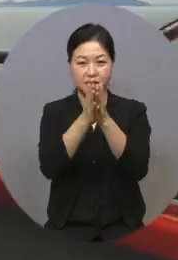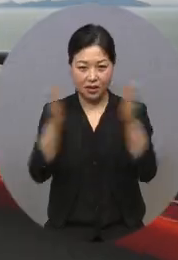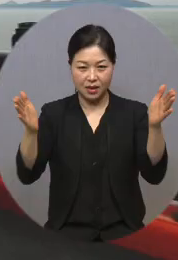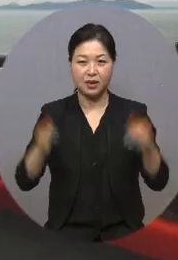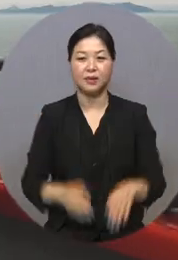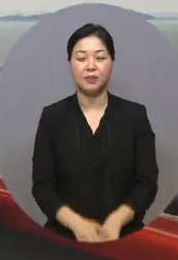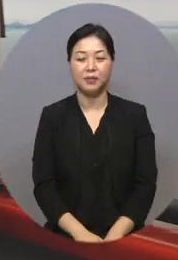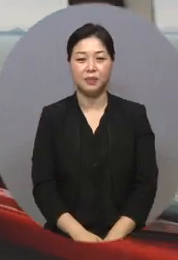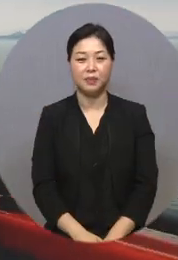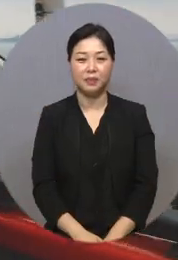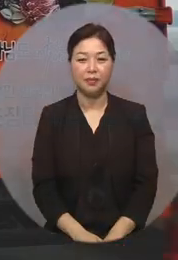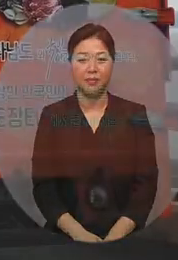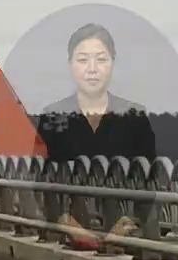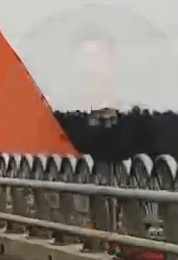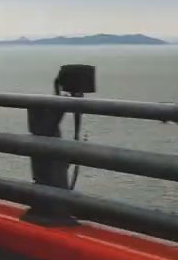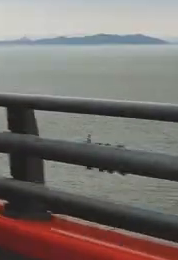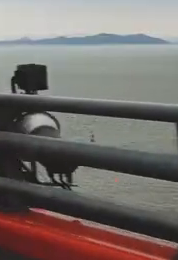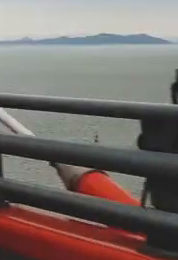스타트!